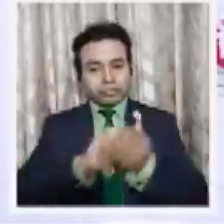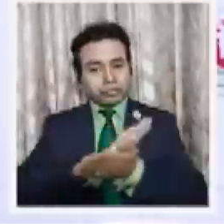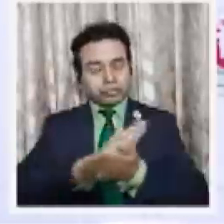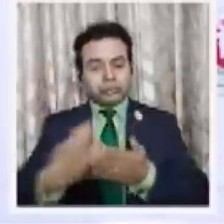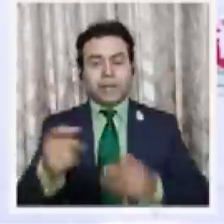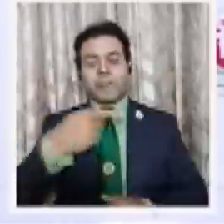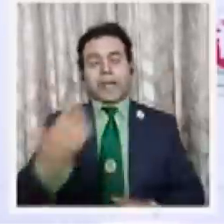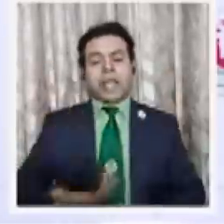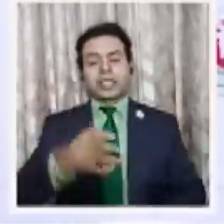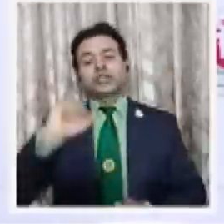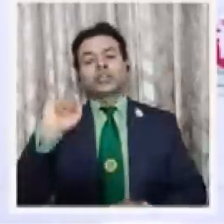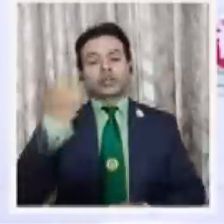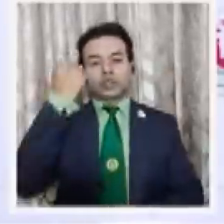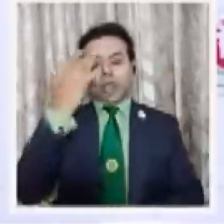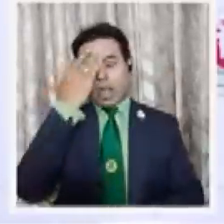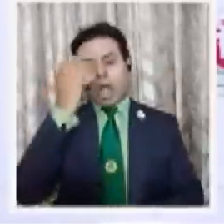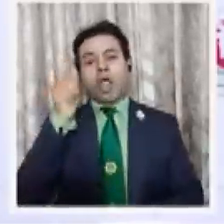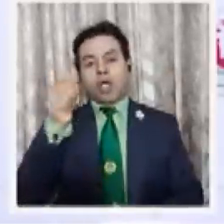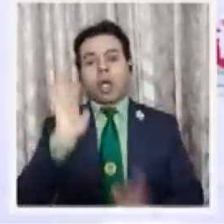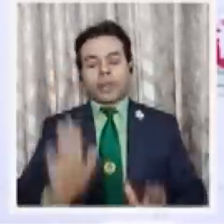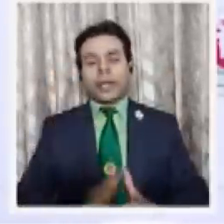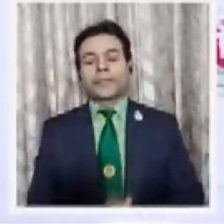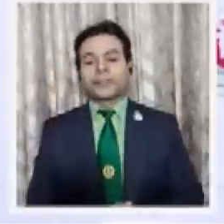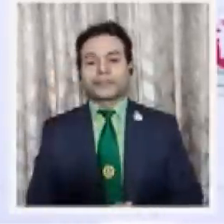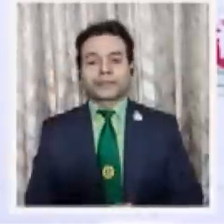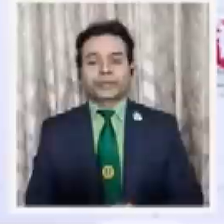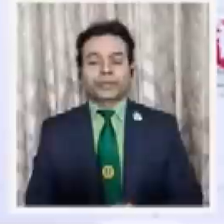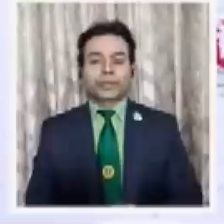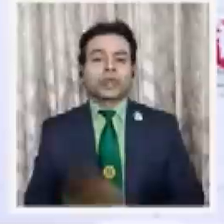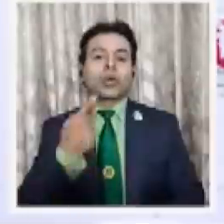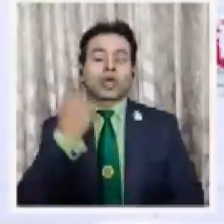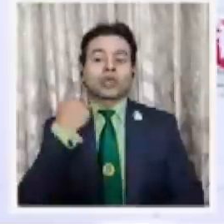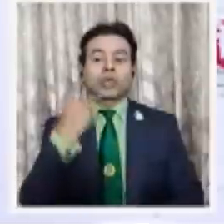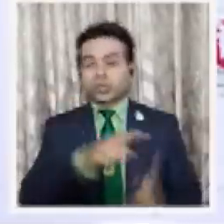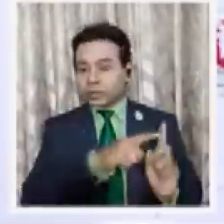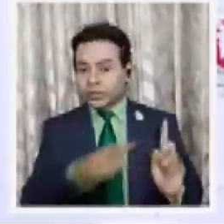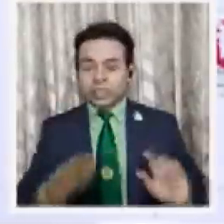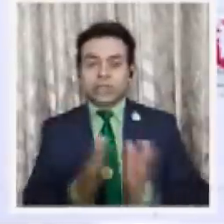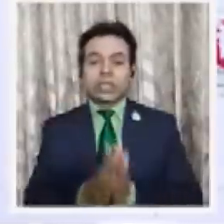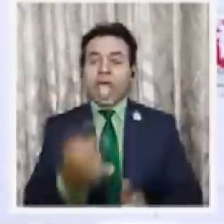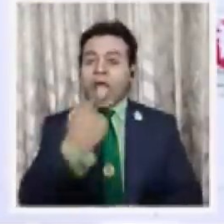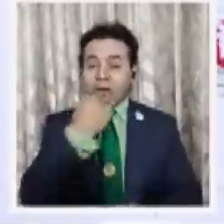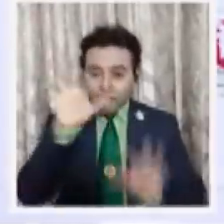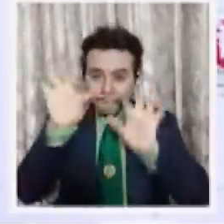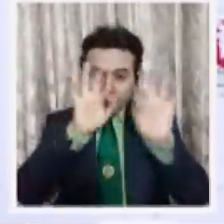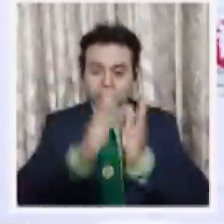করছি এবং ইনশাল্লাহ আমরা এই মহামারী থেকে নিশ্চয়ই মুক্তি পাব।